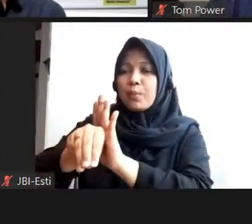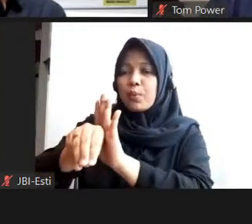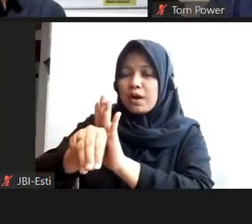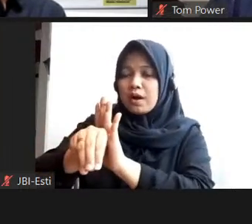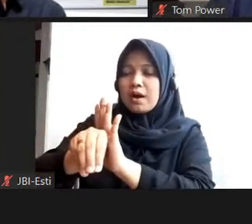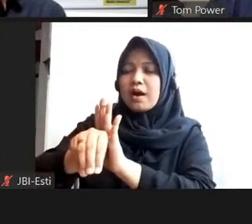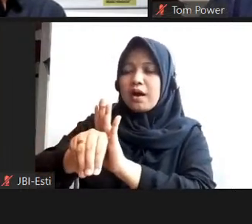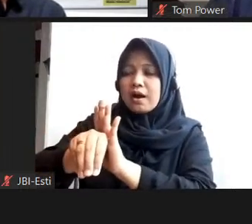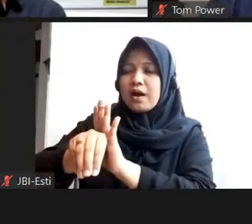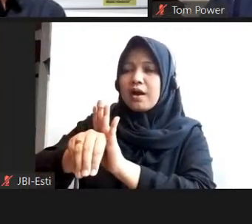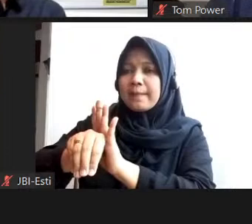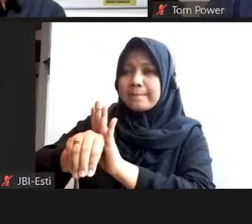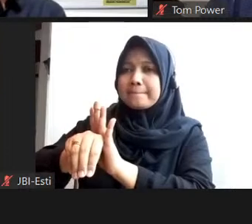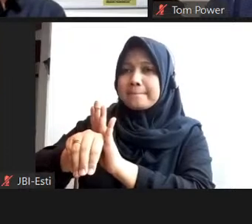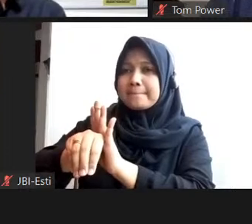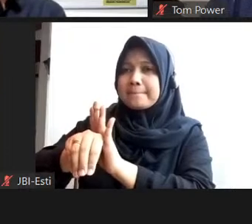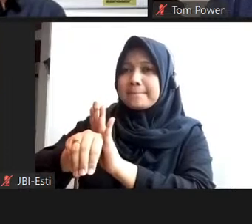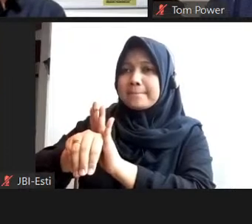misalnya